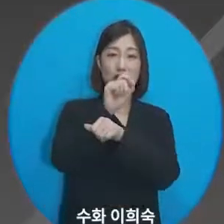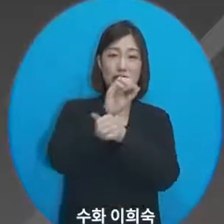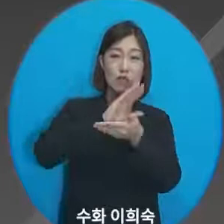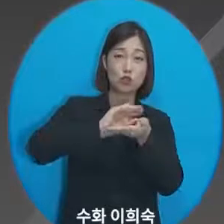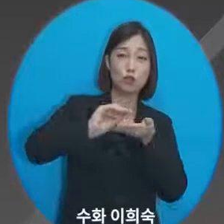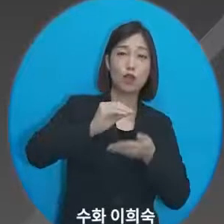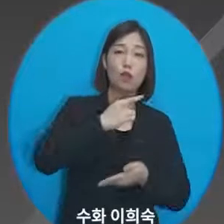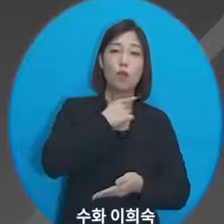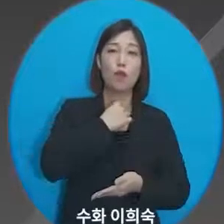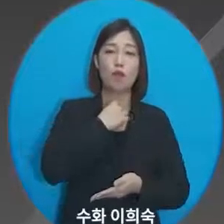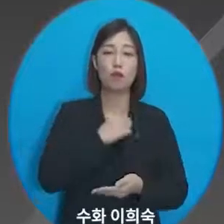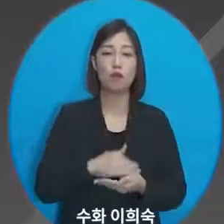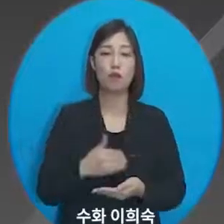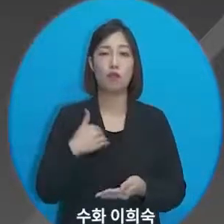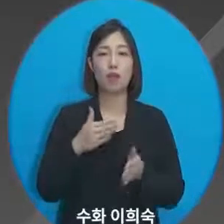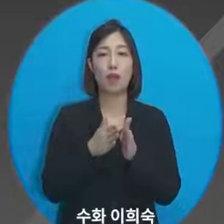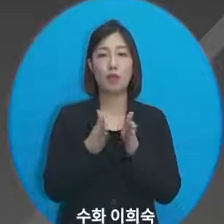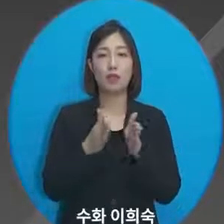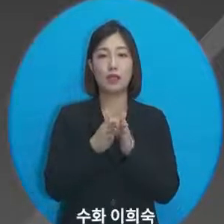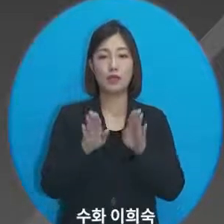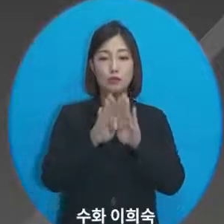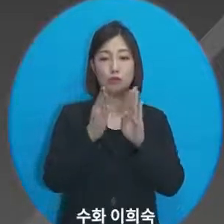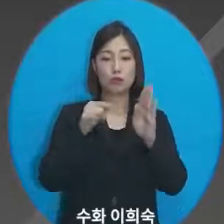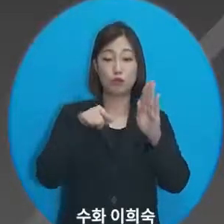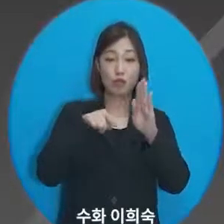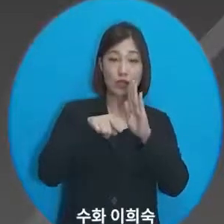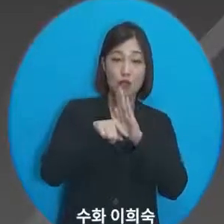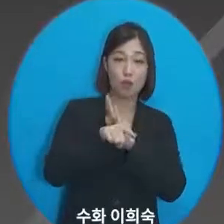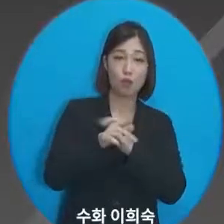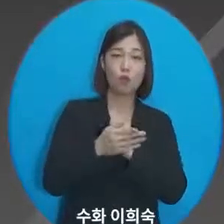저희 아파트로 나와서 제가 차를 타고